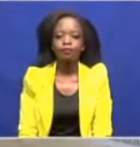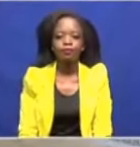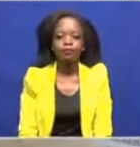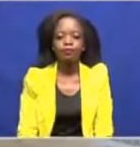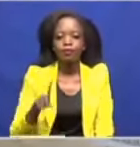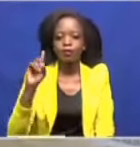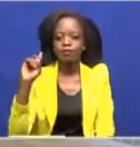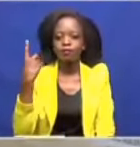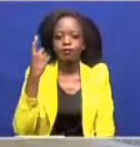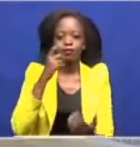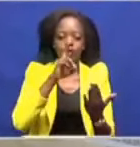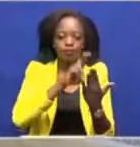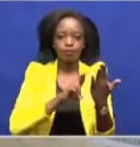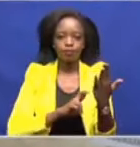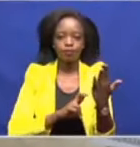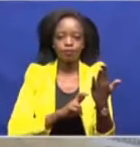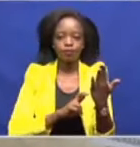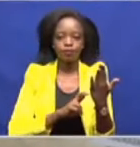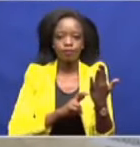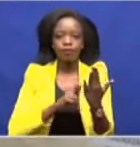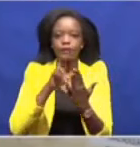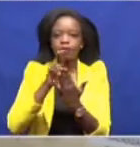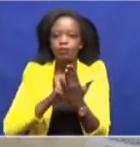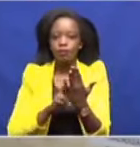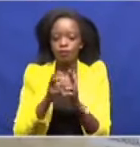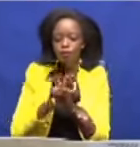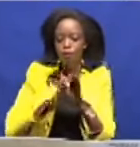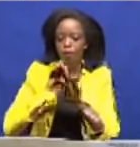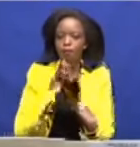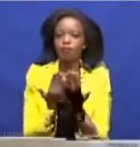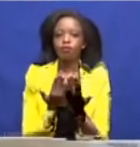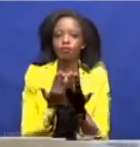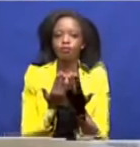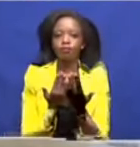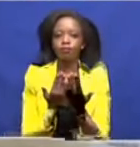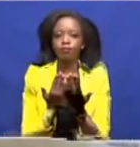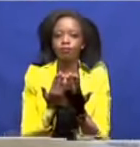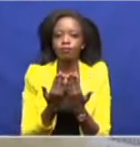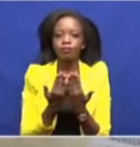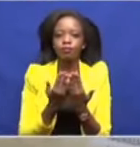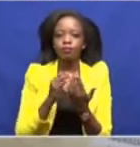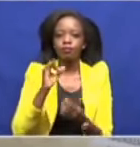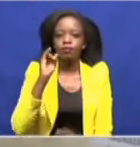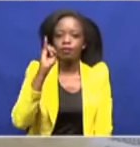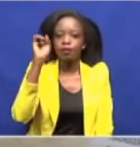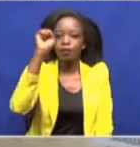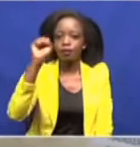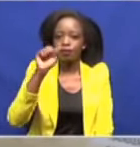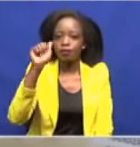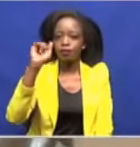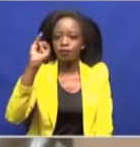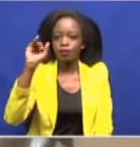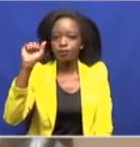Somo la kwanza. Somo katika kitabu cha nabii Isaya.